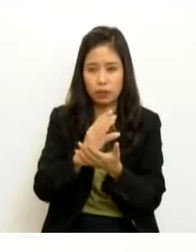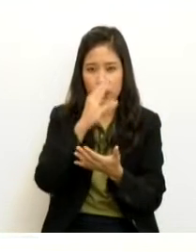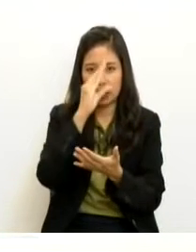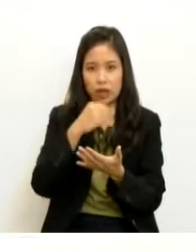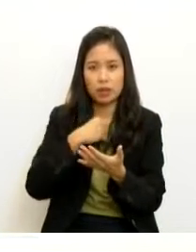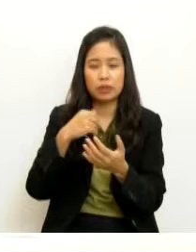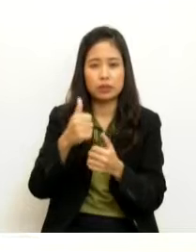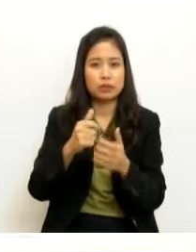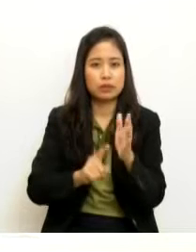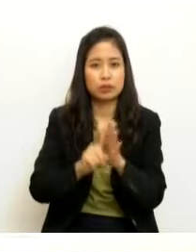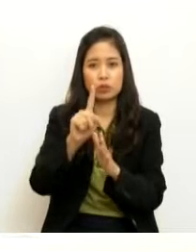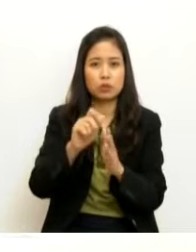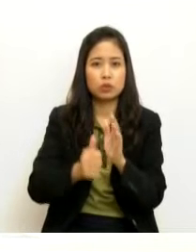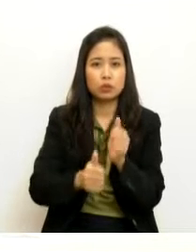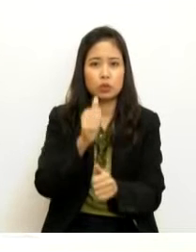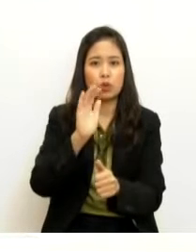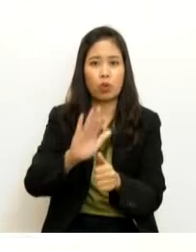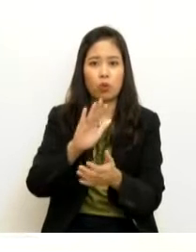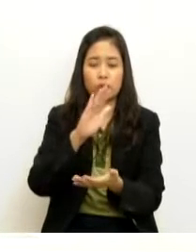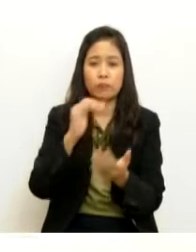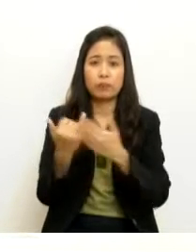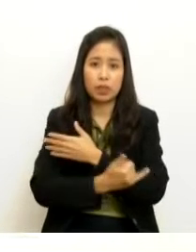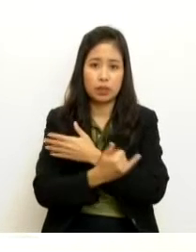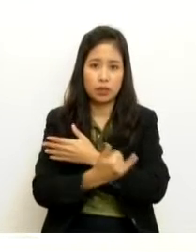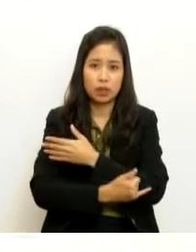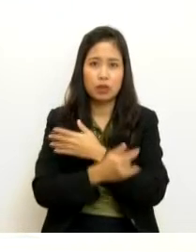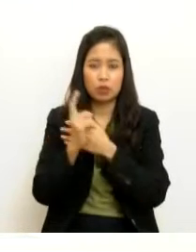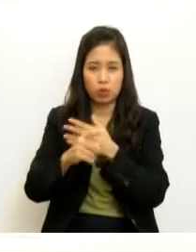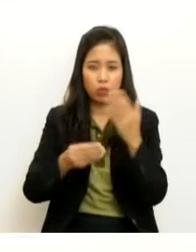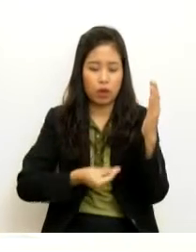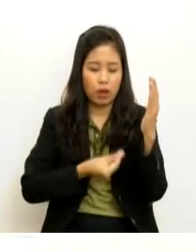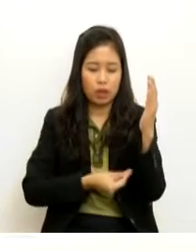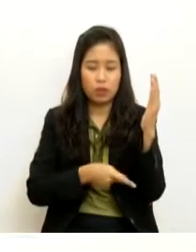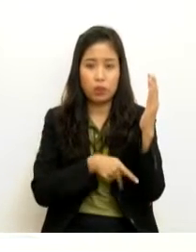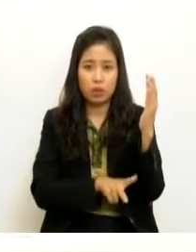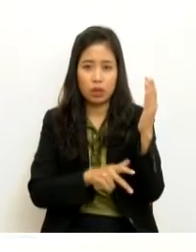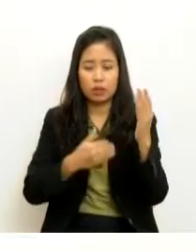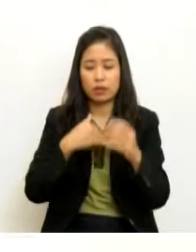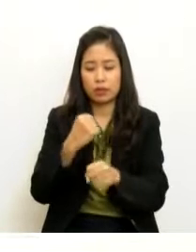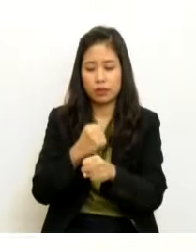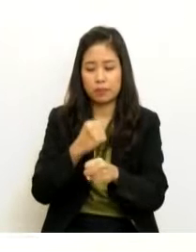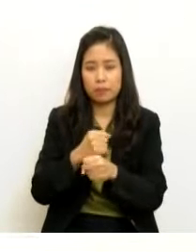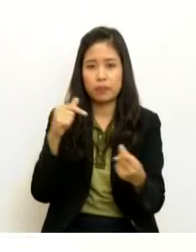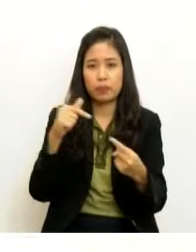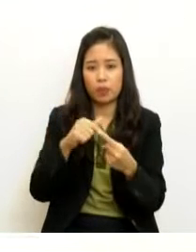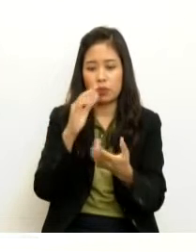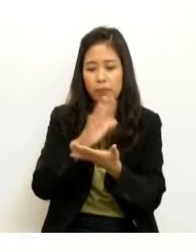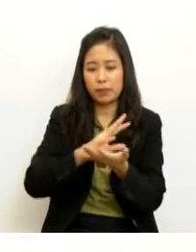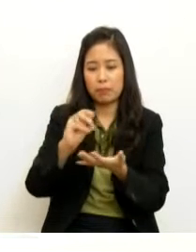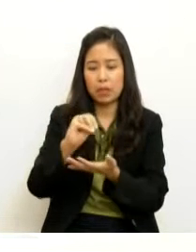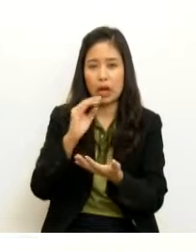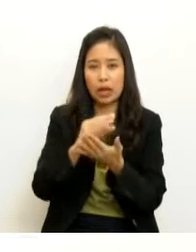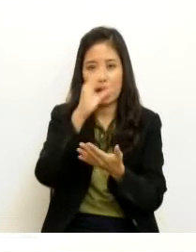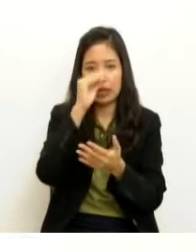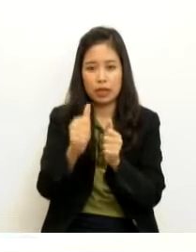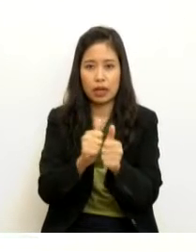ประเทศอยู่ถ้าหากเราต่อยอดตรงนี้ก็ถือว่าภูเก็ตเราจะสร้างเป็นเมืองทางด้านการศึกษาที่แข่งขัน